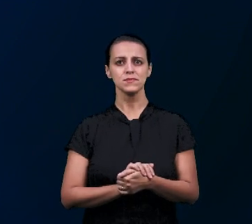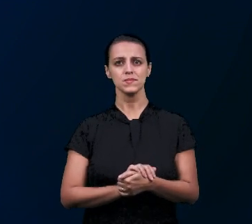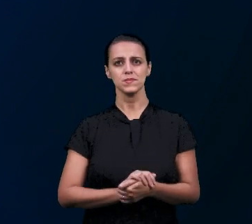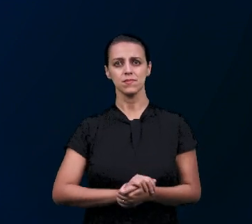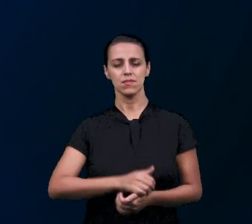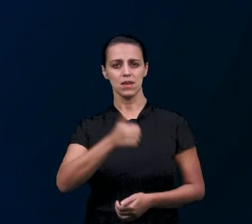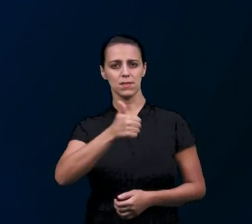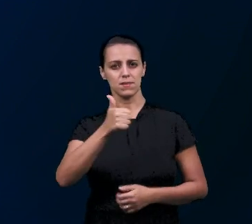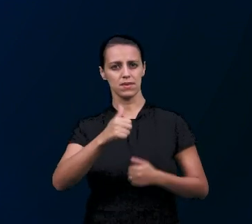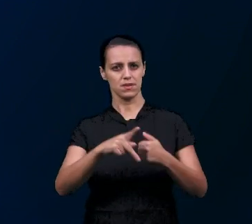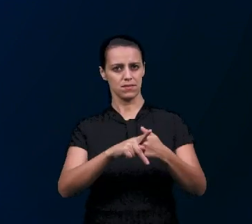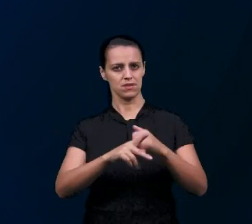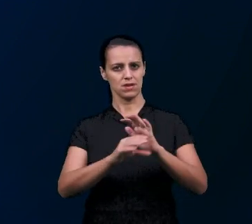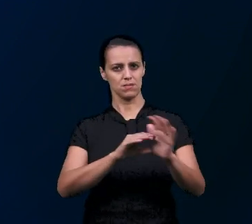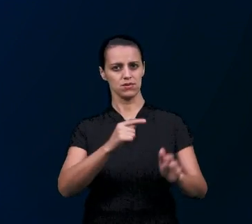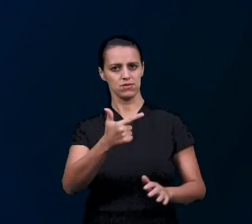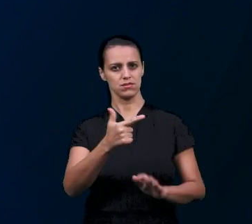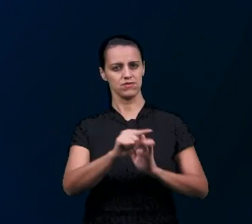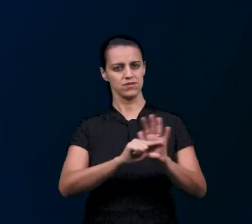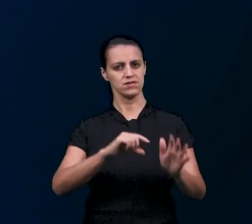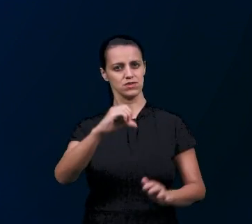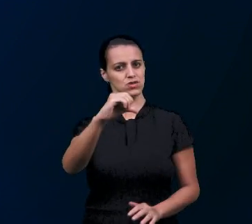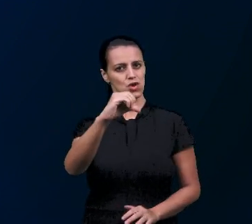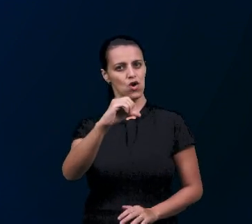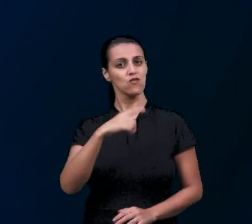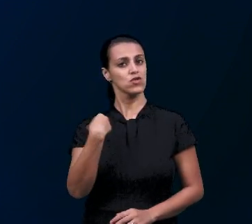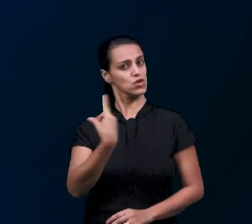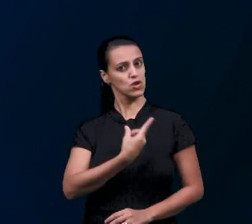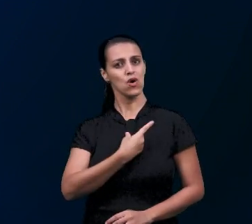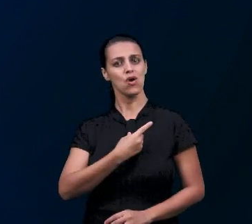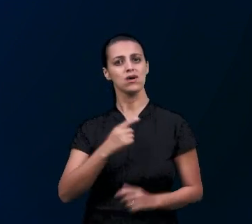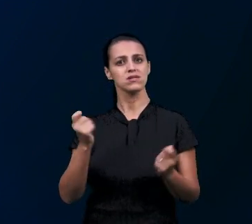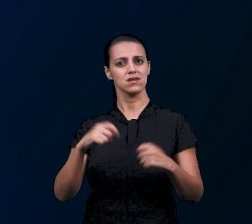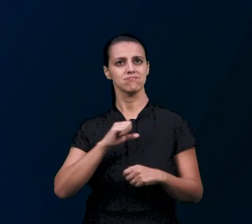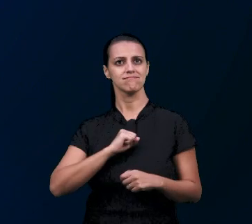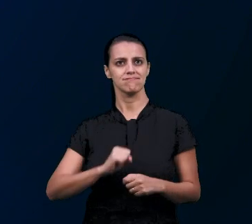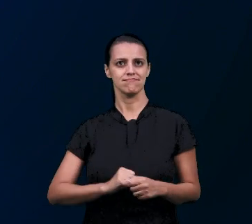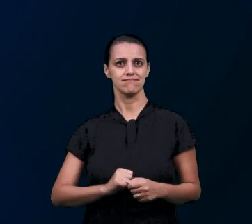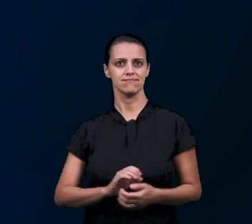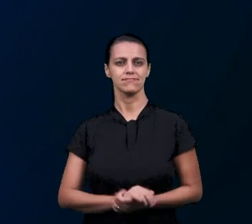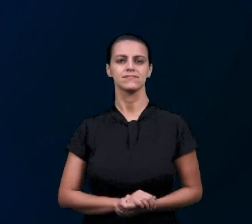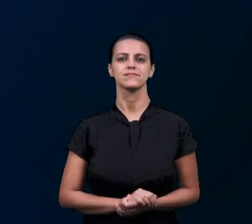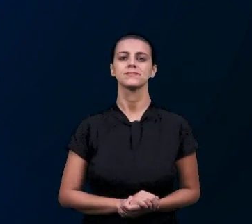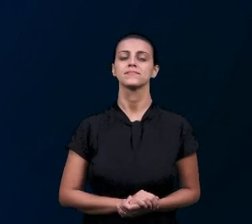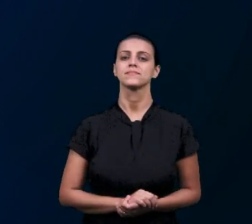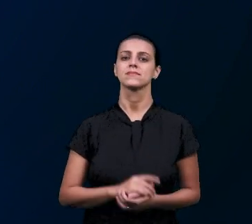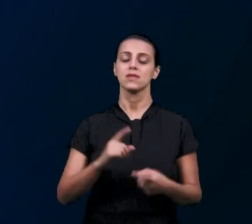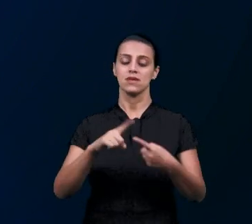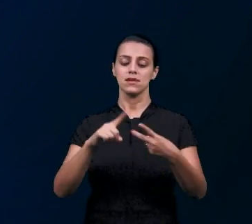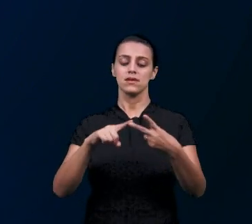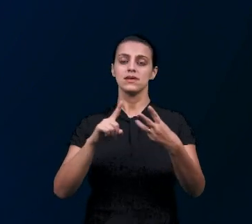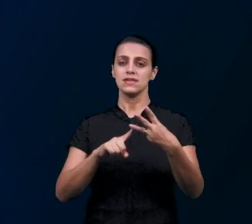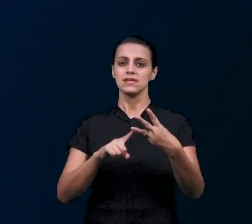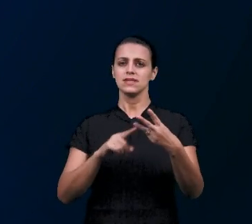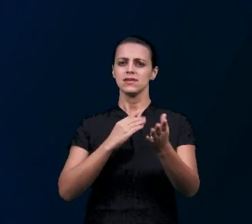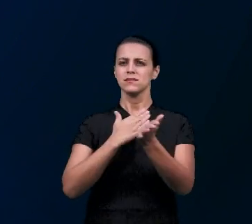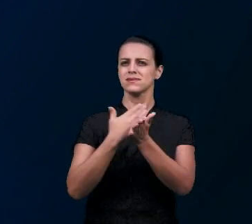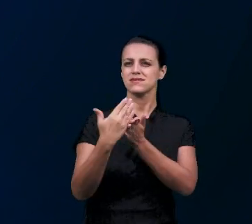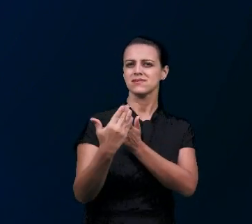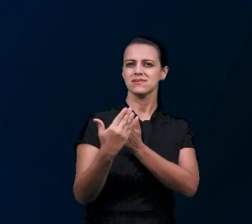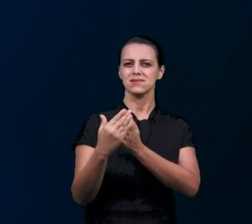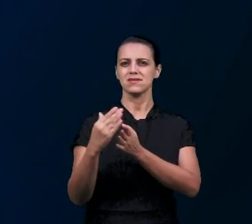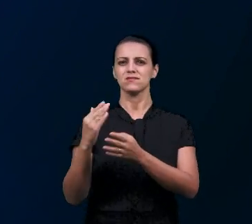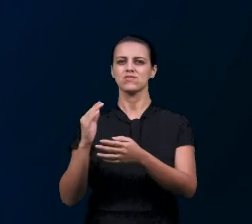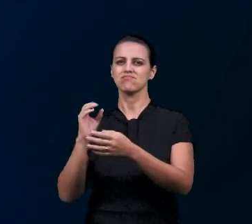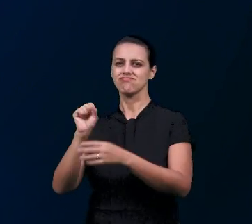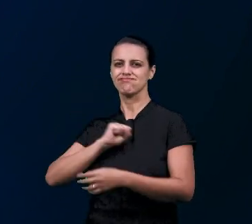voyons en 1 Pierre chapitre 2, verset 9, nous avons le sacerdoce royal. Les trois principes, sacerdoce universel du